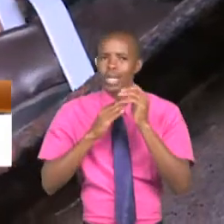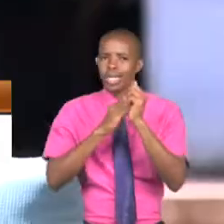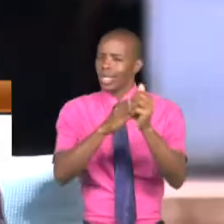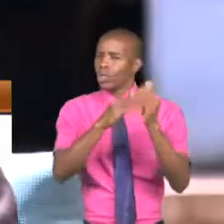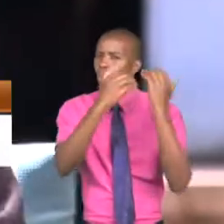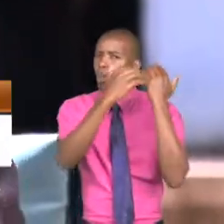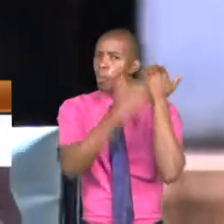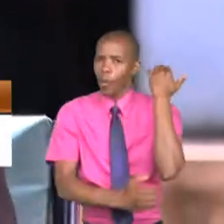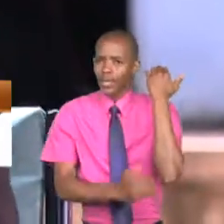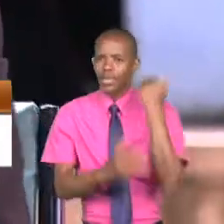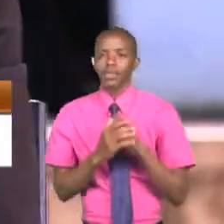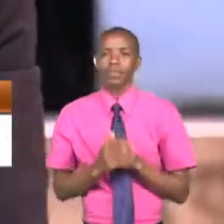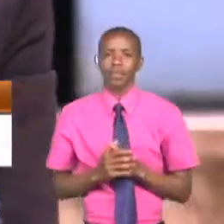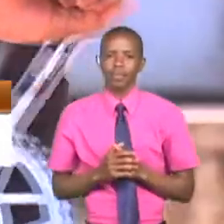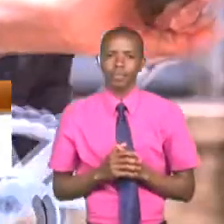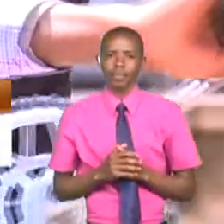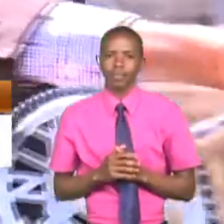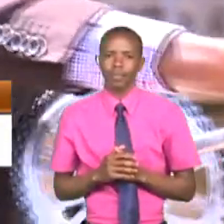maskini.